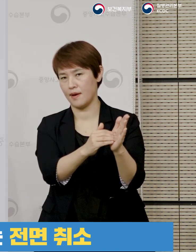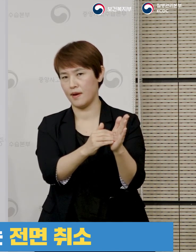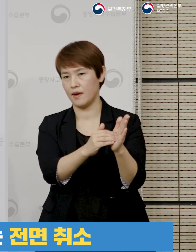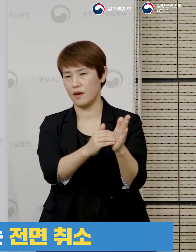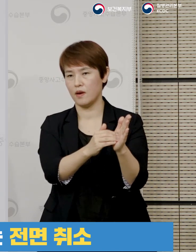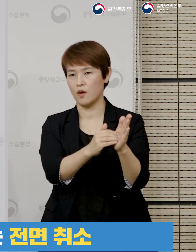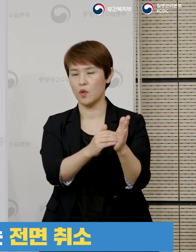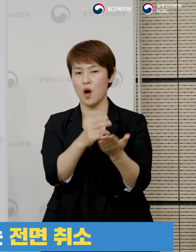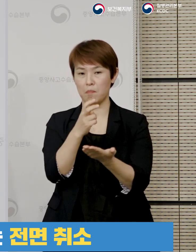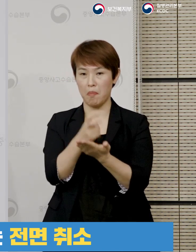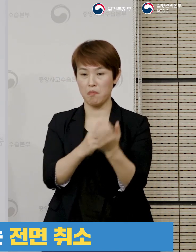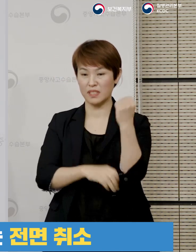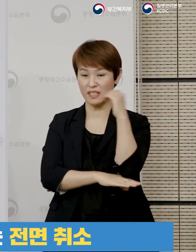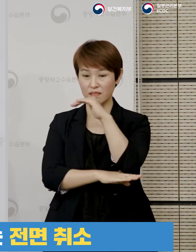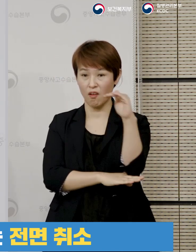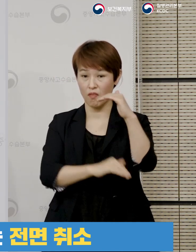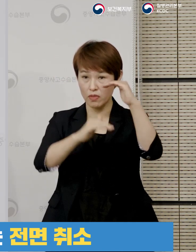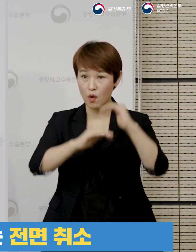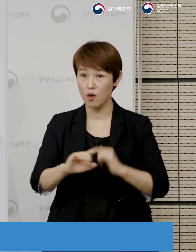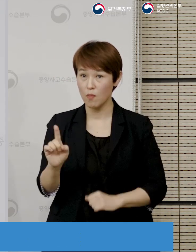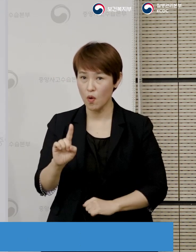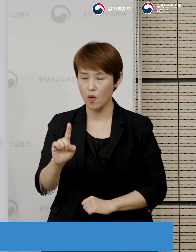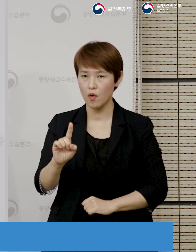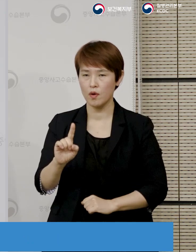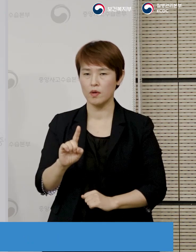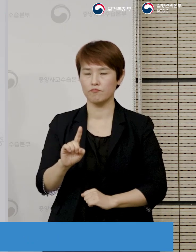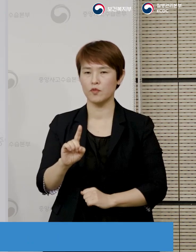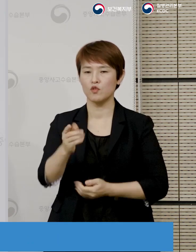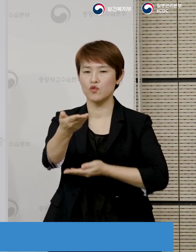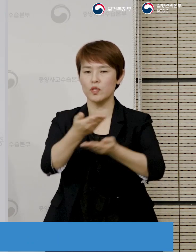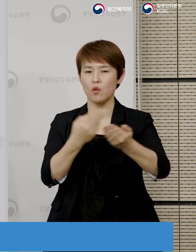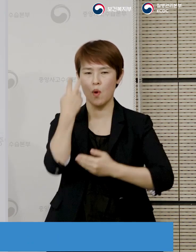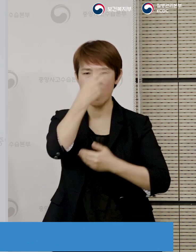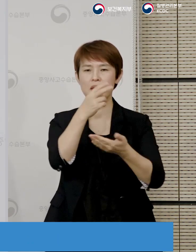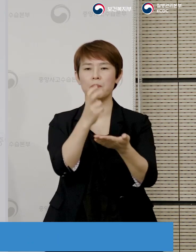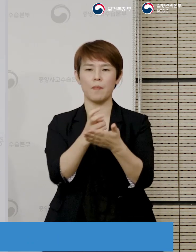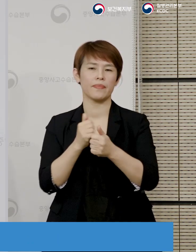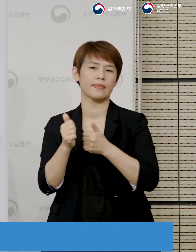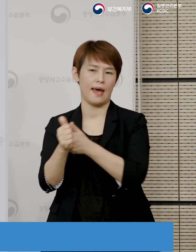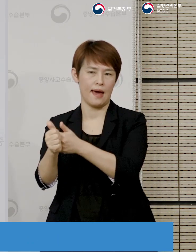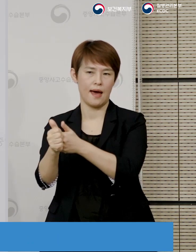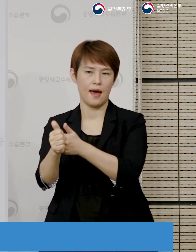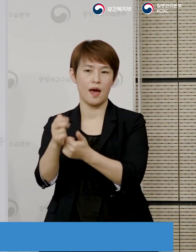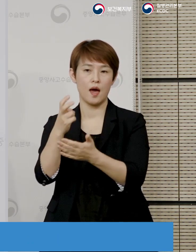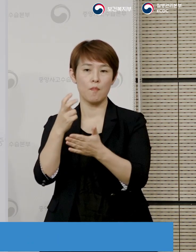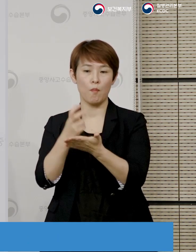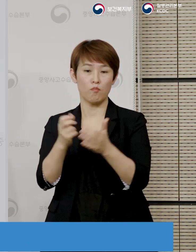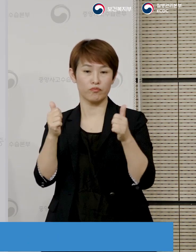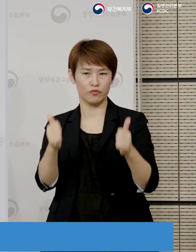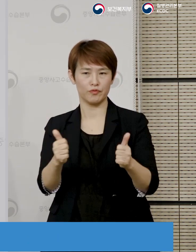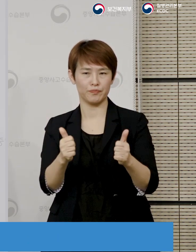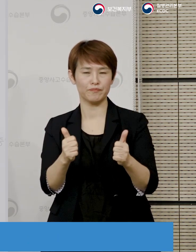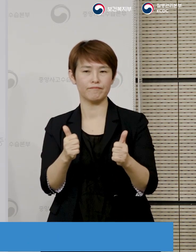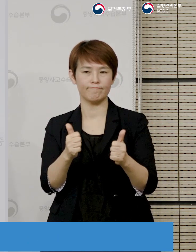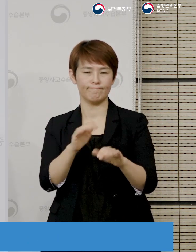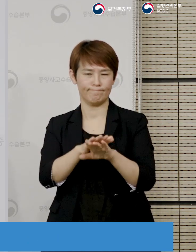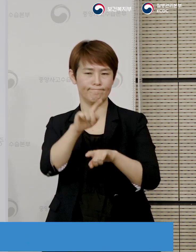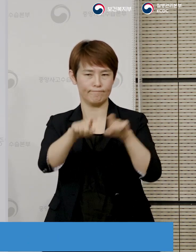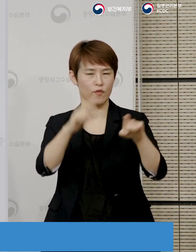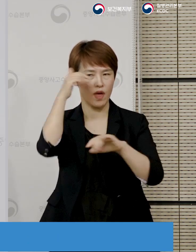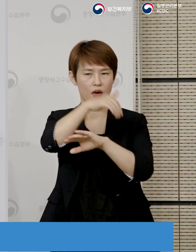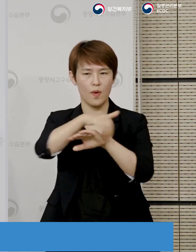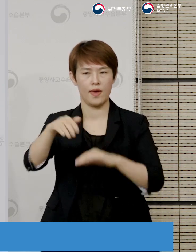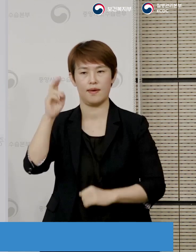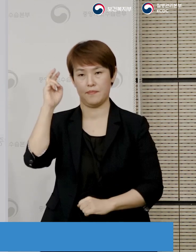되어 있고요. 그다음에 법적 근거에 대해서는 이제 저희가 출입국 관리법에 따라서 법무부에서 아마 시행 조치가 들어갈